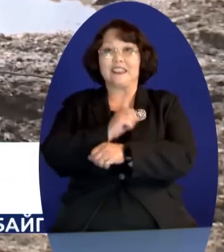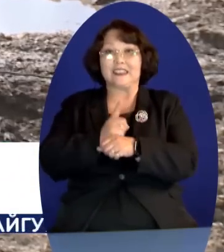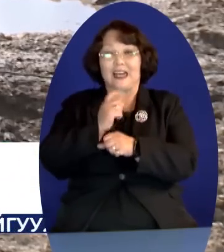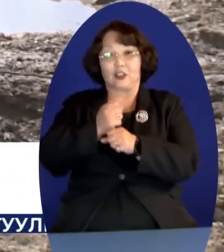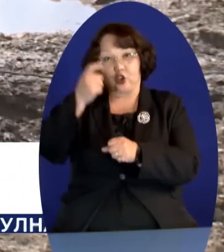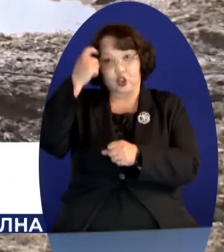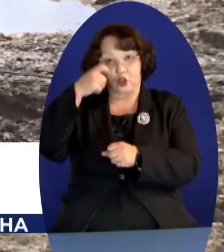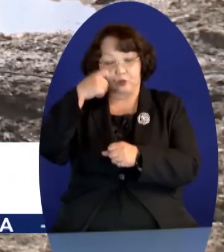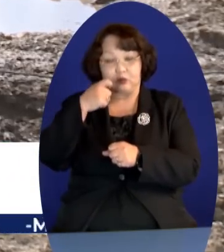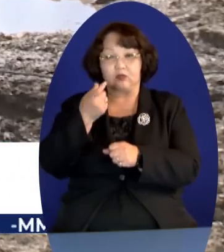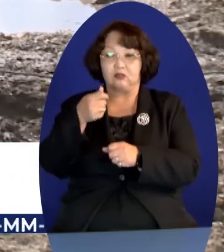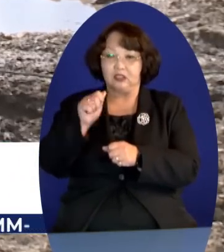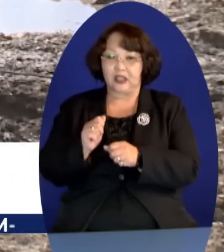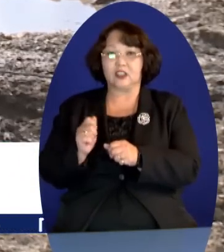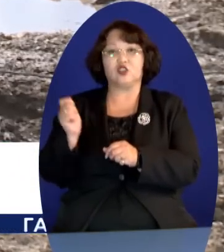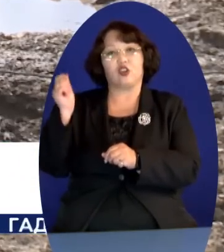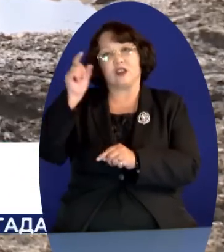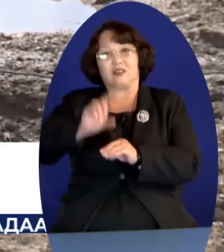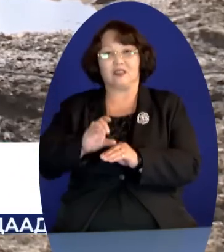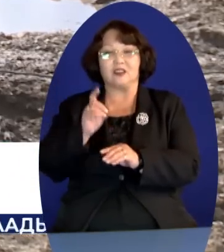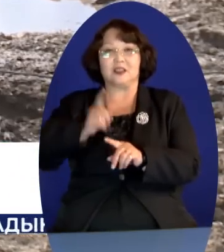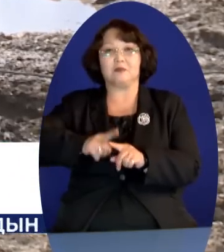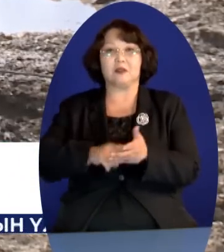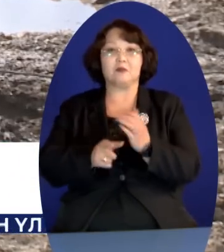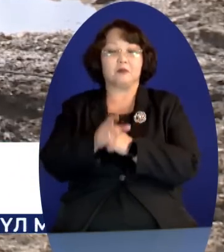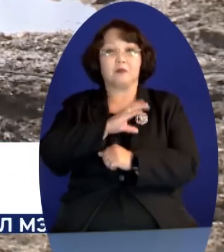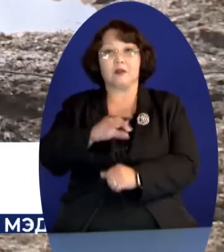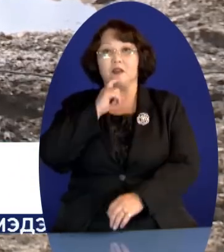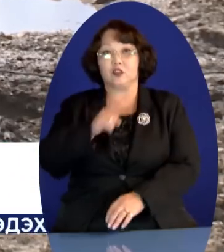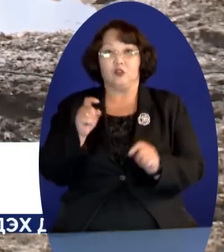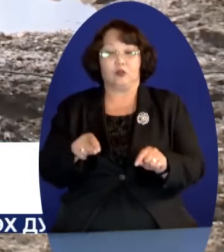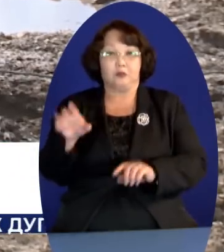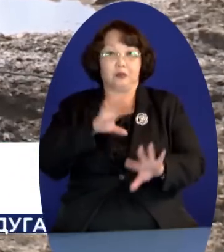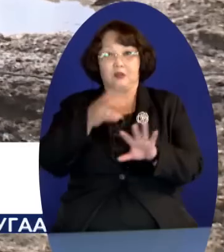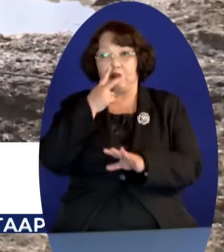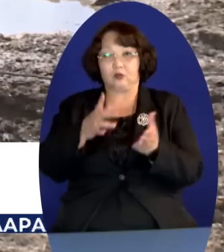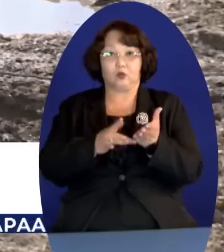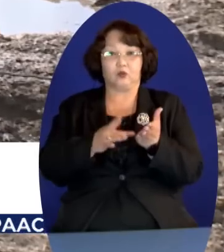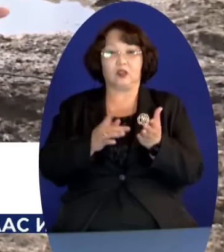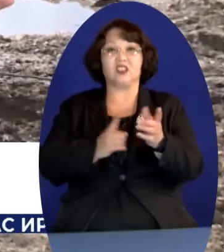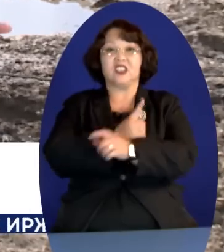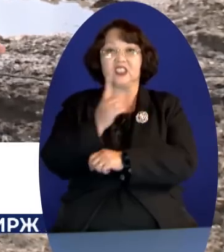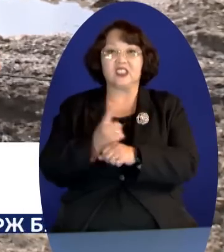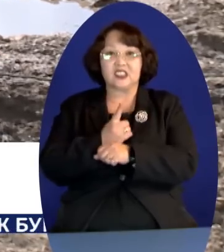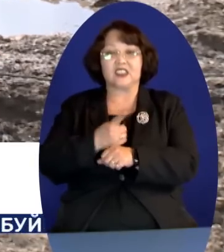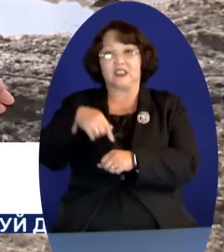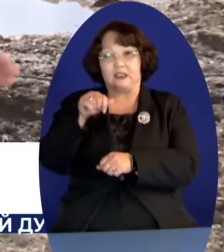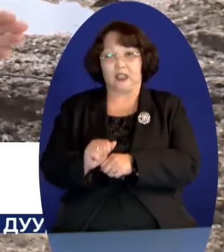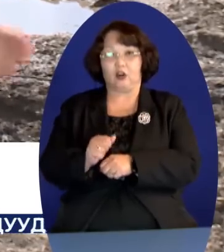хөдөлмөрийн үнэлэмжийг нэмэгдүүлэх шаардлагатай гэдгийг мэрэгжлийн байгууллагаас хэлж байна. За өнөөдрийн байдлаар дунджаар нэг цагийн